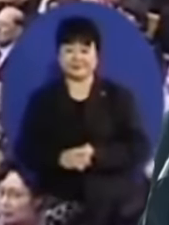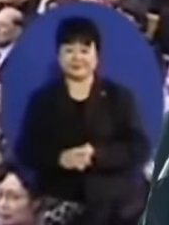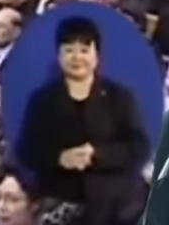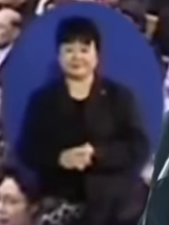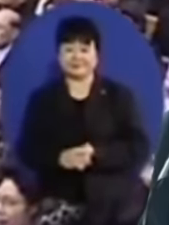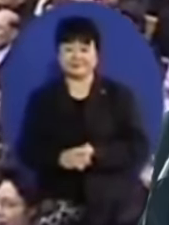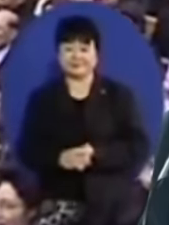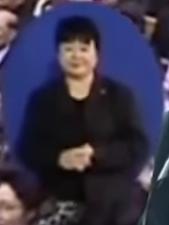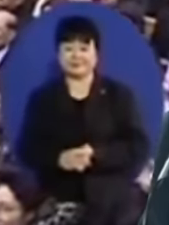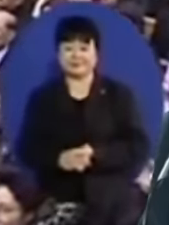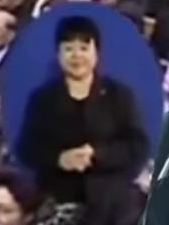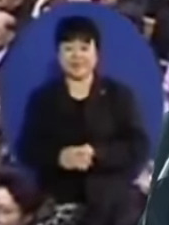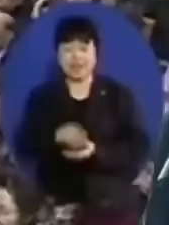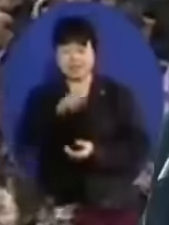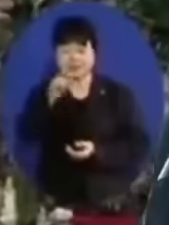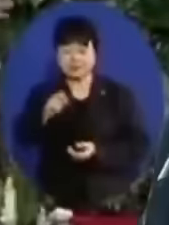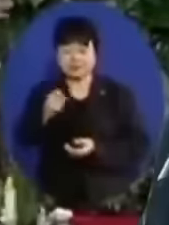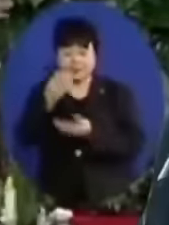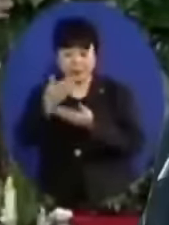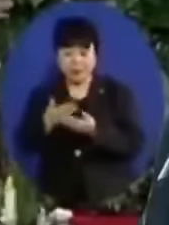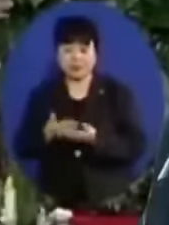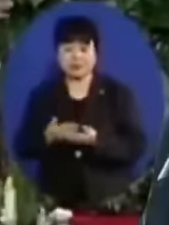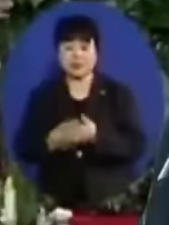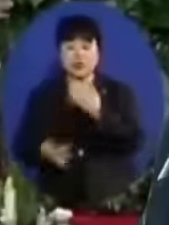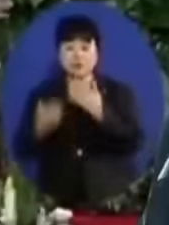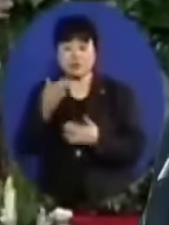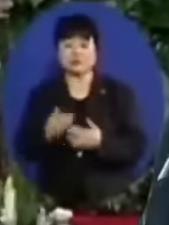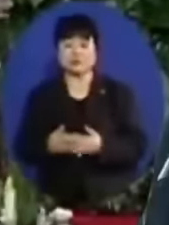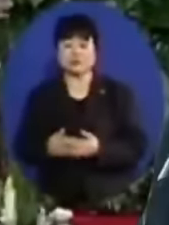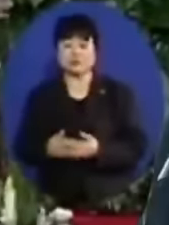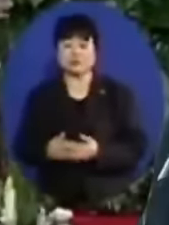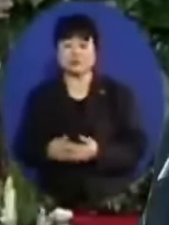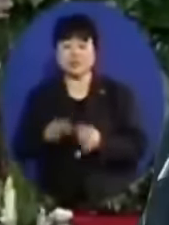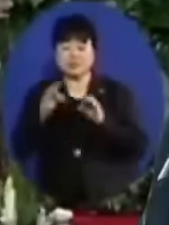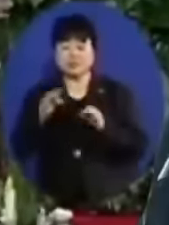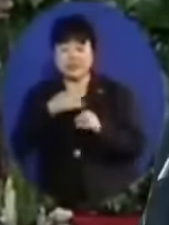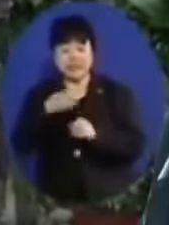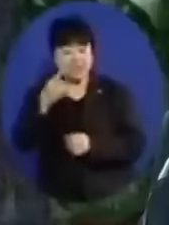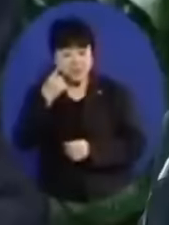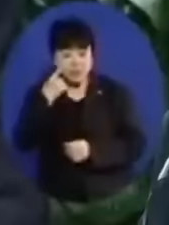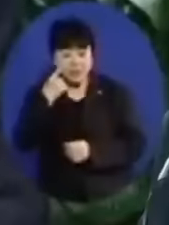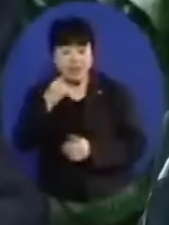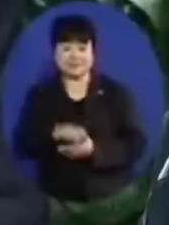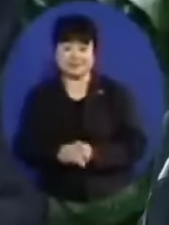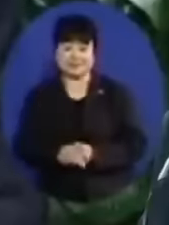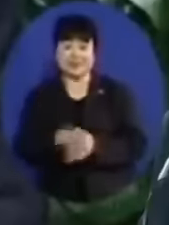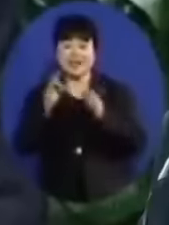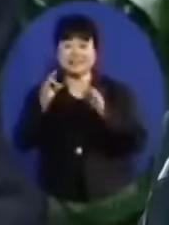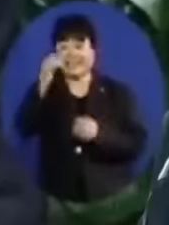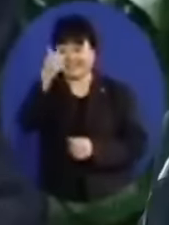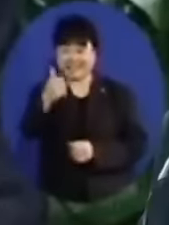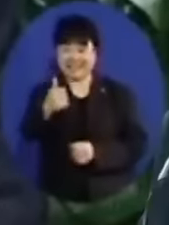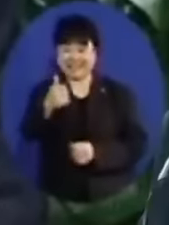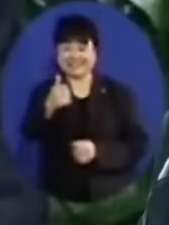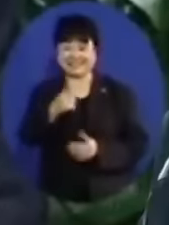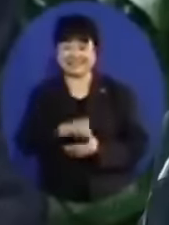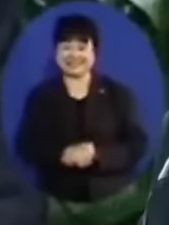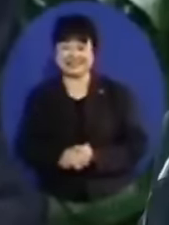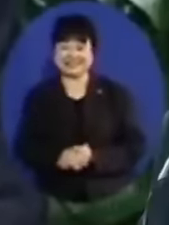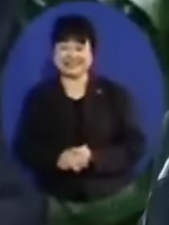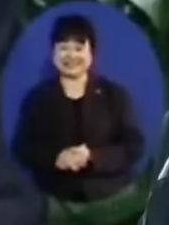사인을 받아가지고서 불광동 한일은행에 가니까 불광동 한일은행 은행장이